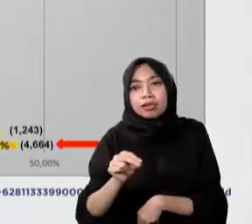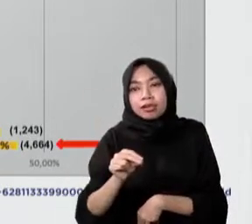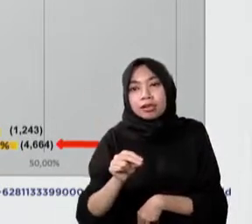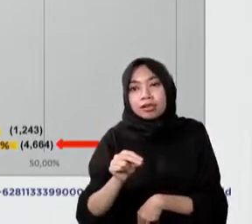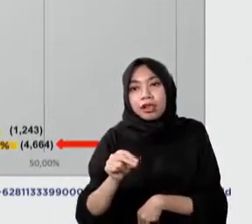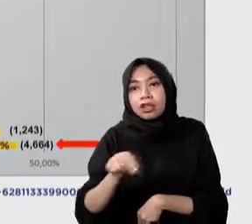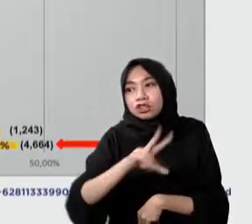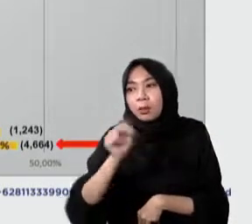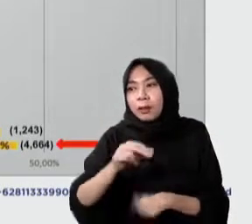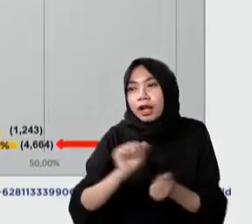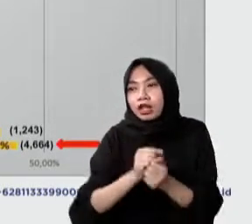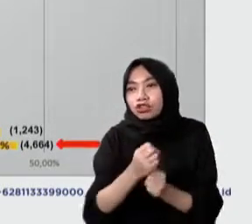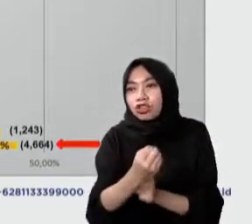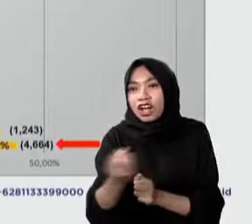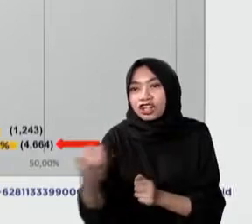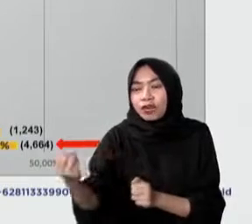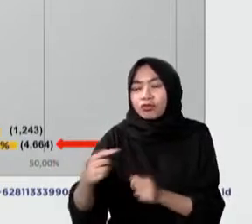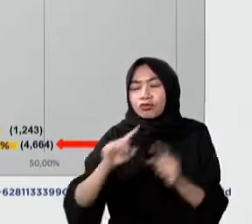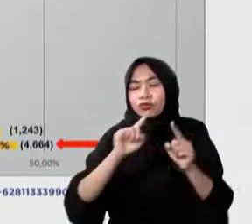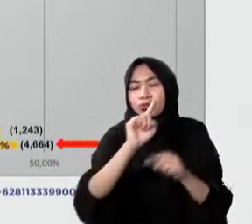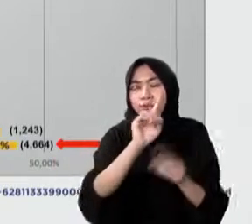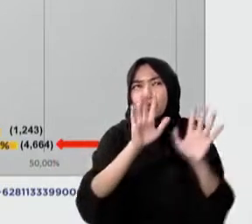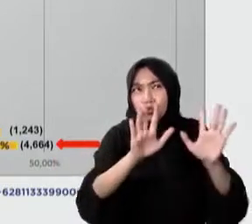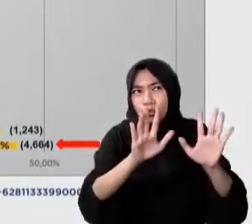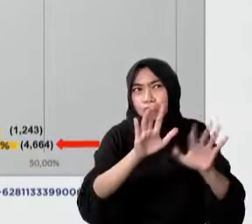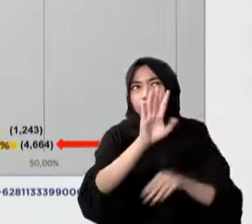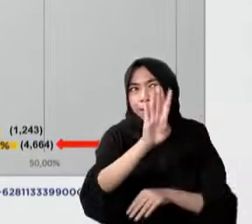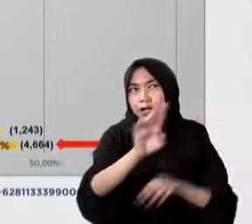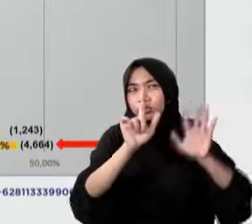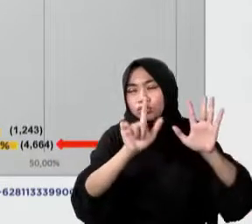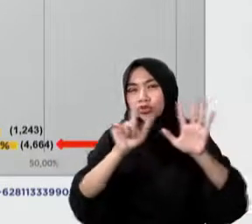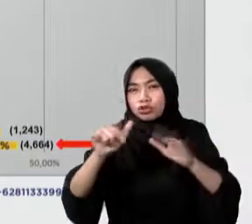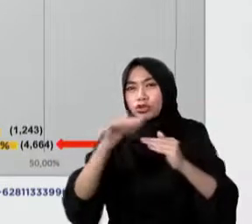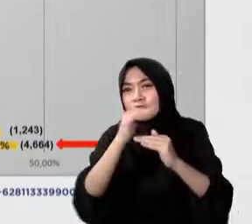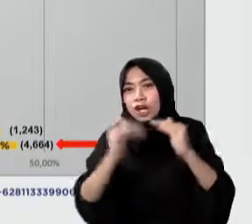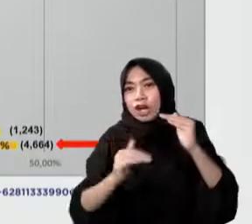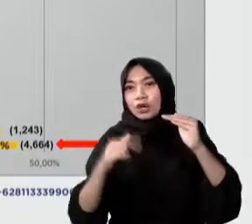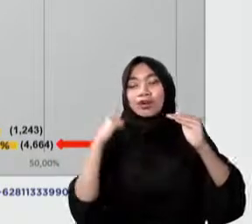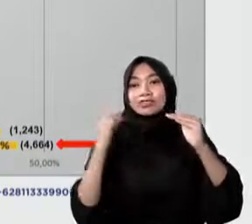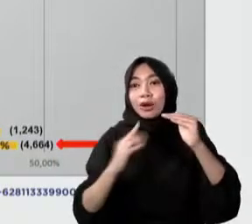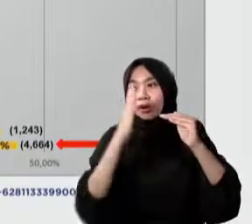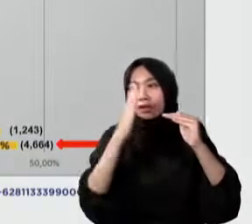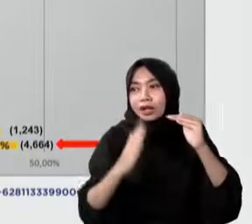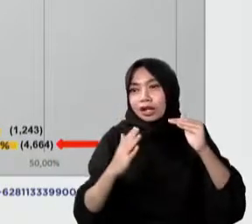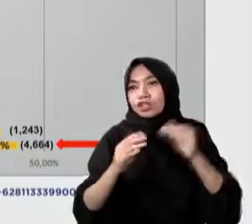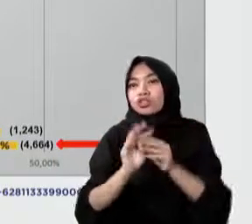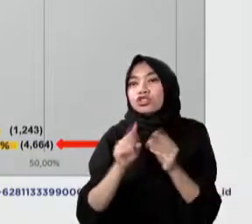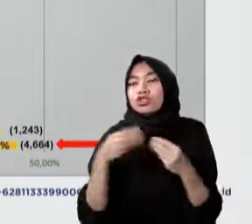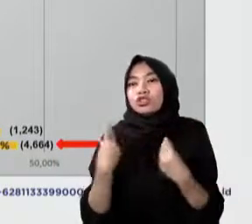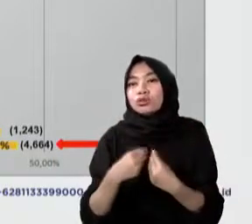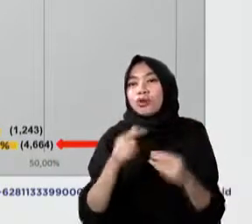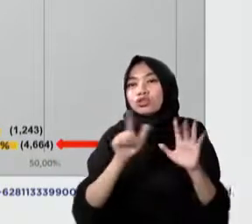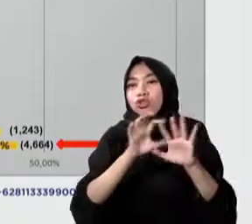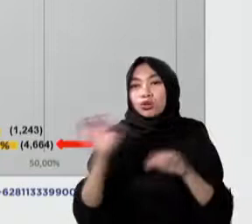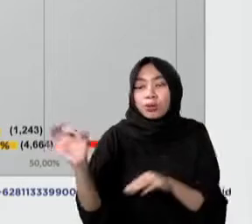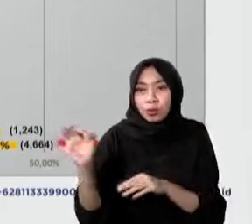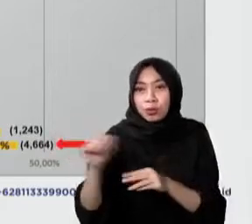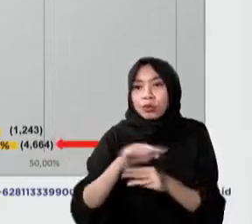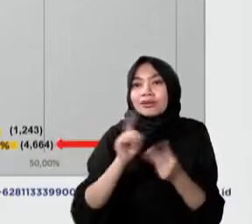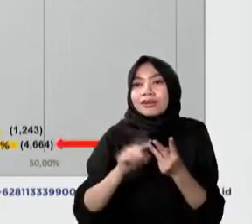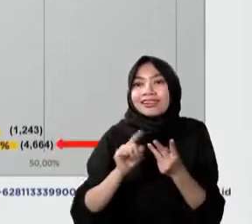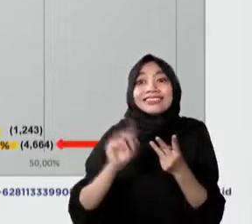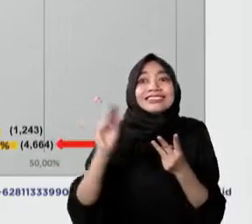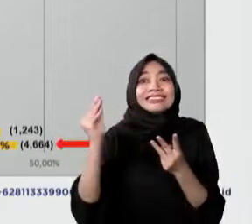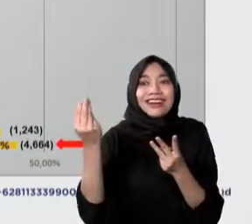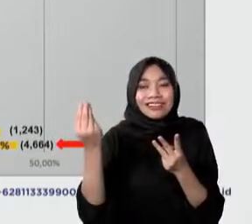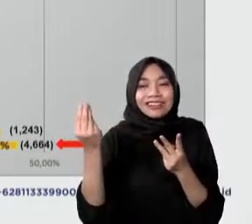kasus aktifnya mencapai 10.477. Peringkat keduanya adalah Jawa Tengah dengan angka kasus di atas 7.000. Kemudian